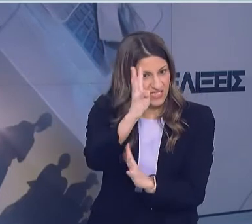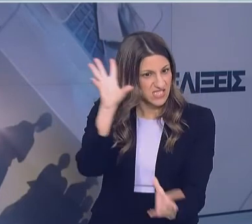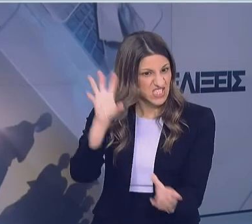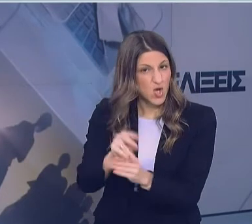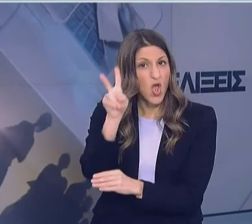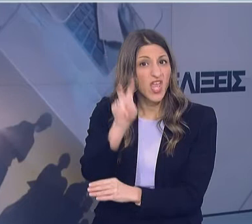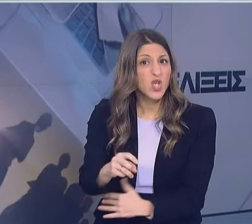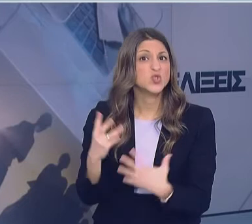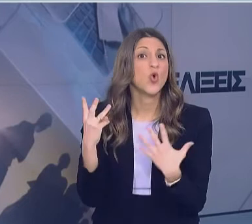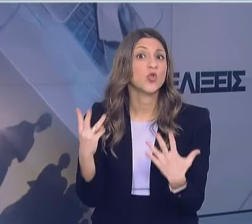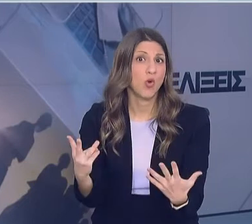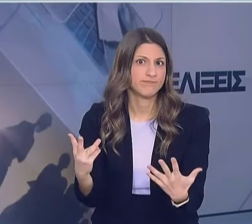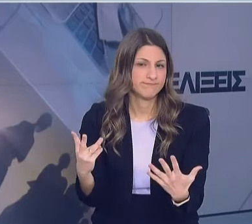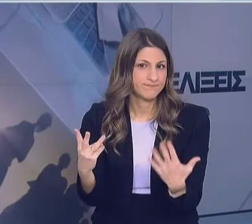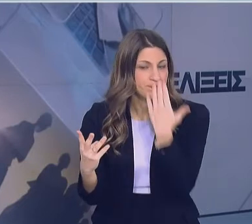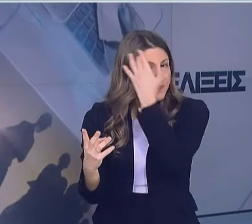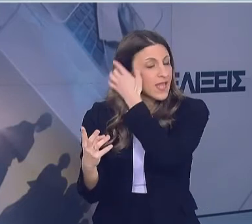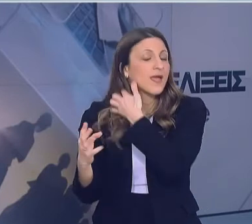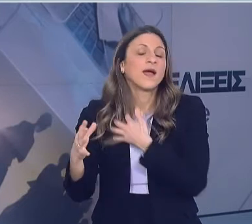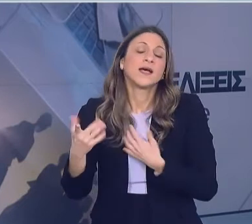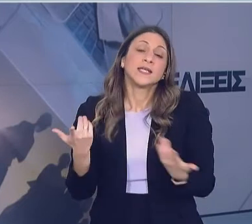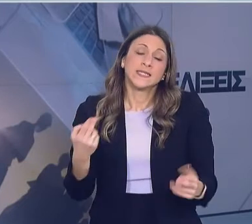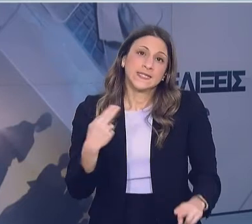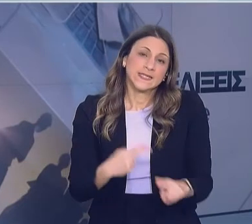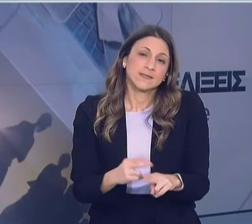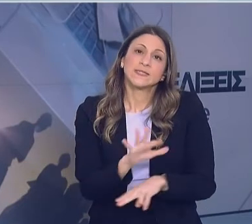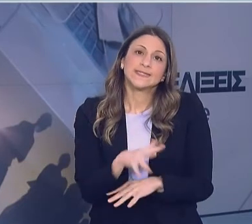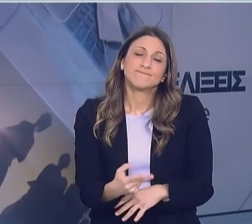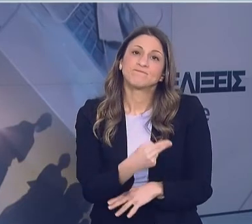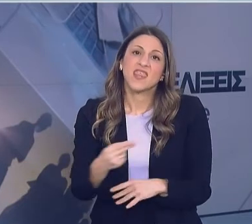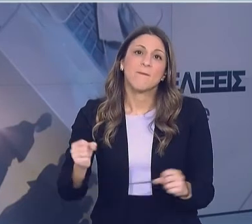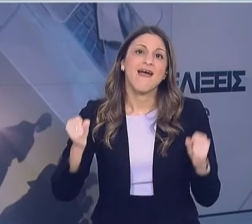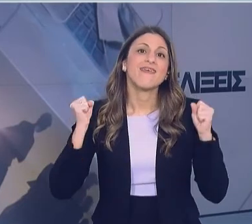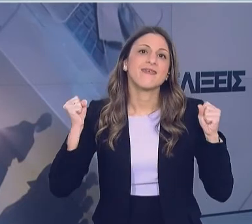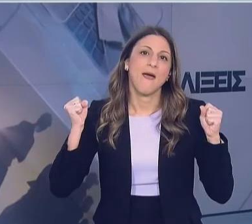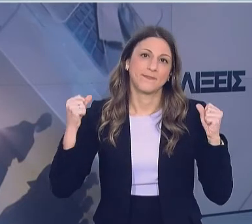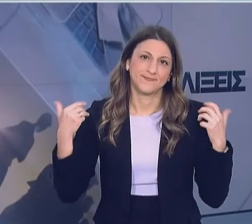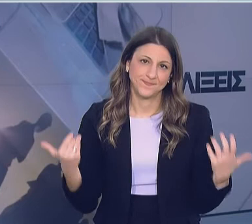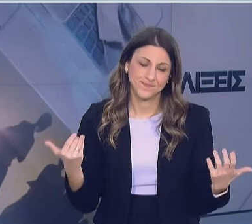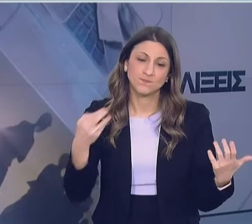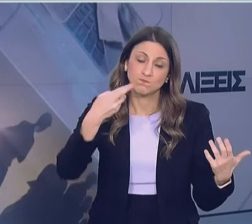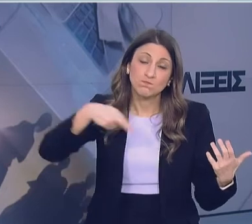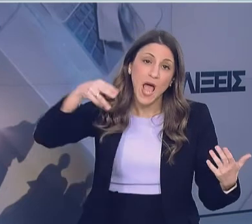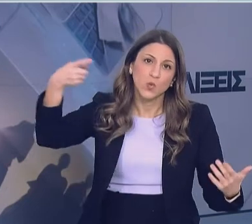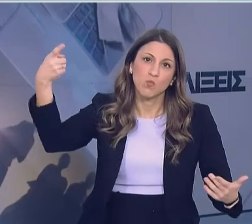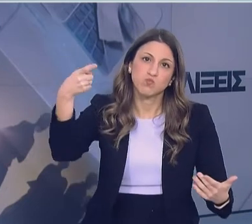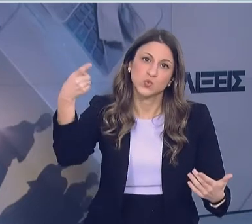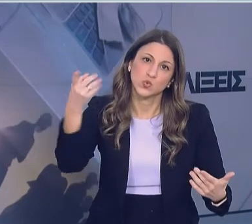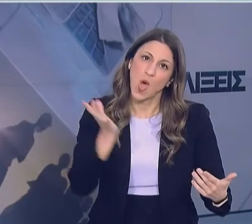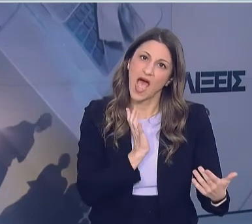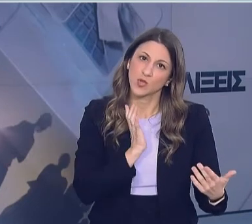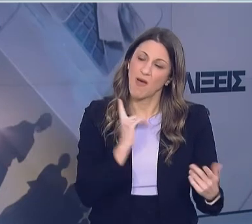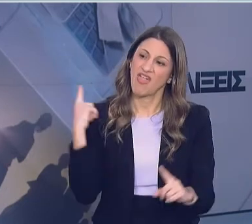πρόβλημα. Θέλω να ξεκαθαρίσω ότι όλων η υγεία είναι εξαιρετική και η συντριπτική πλειοψηφία όλων των